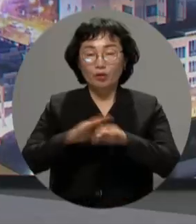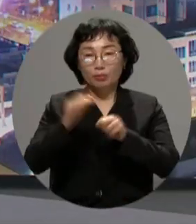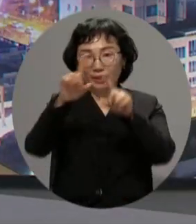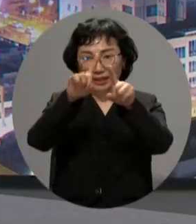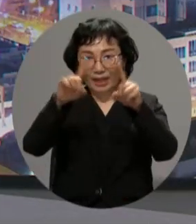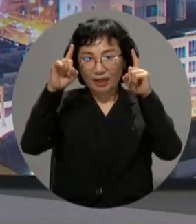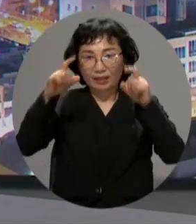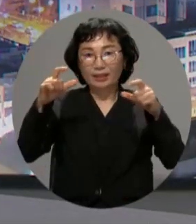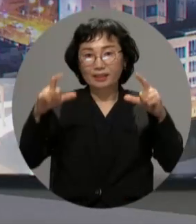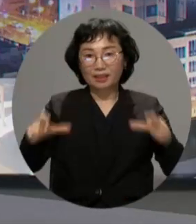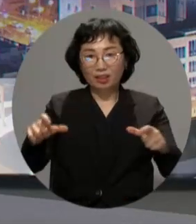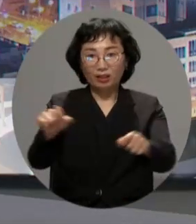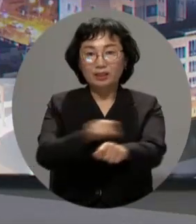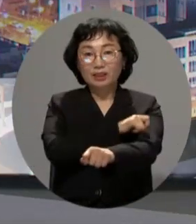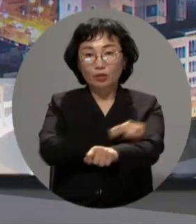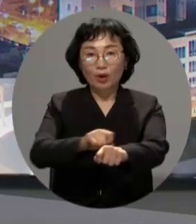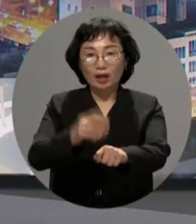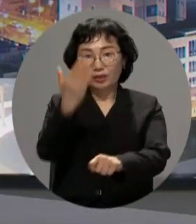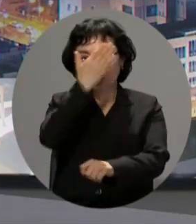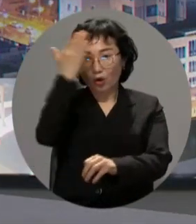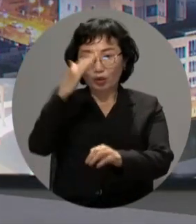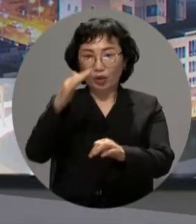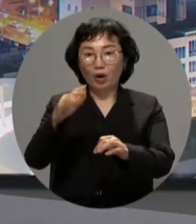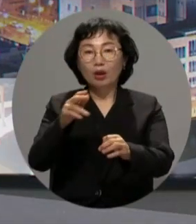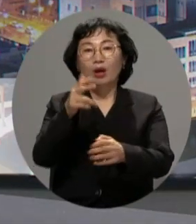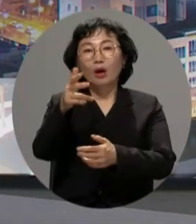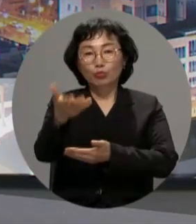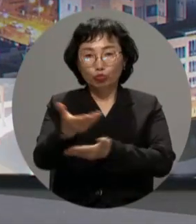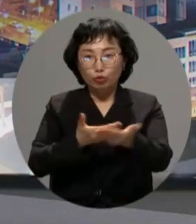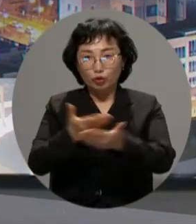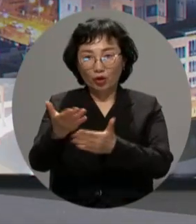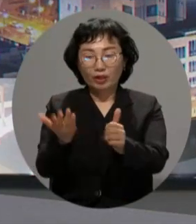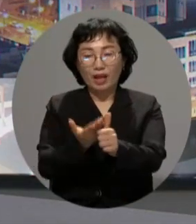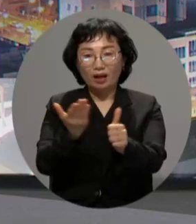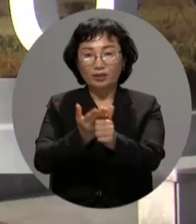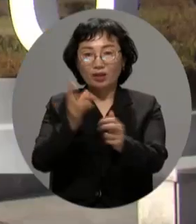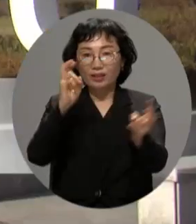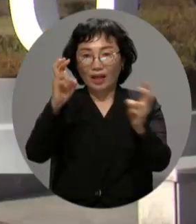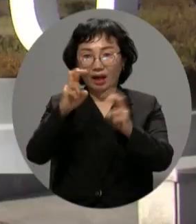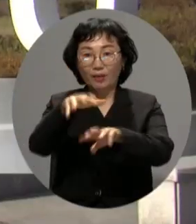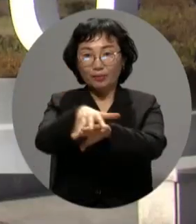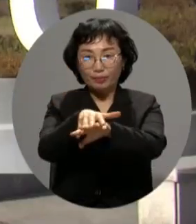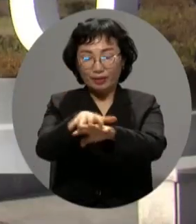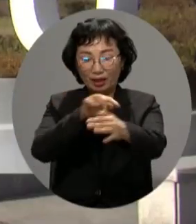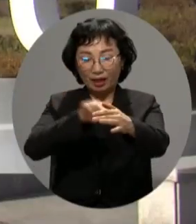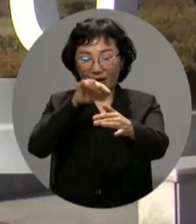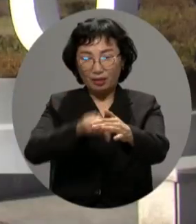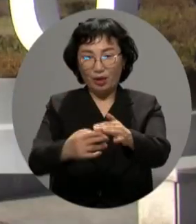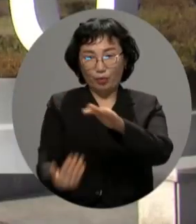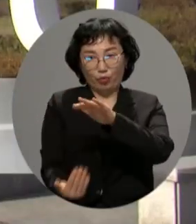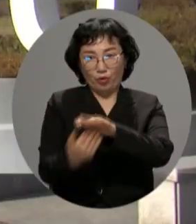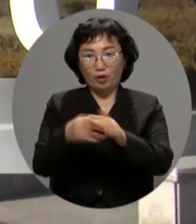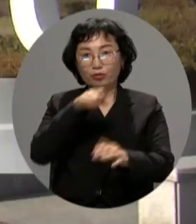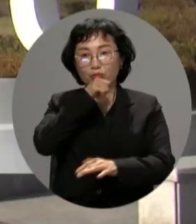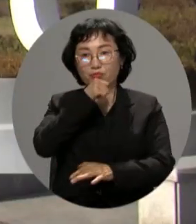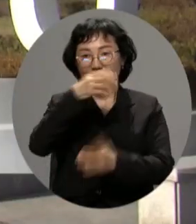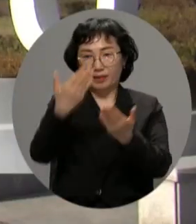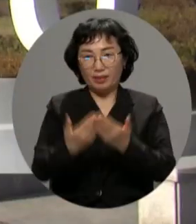전북대학교 지역특화 청년 무역 전문가 양성 사업단이 산업통상자원부 평가에서 최고 등급을